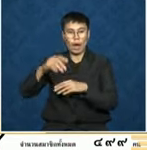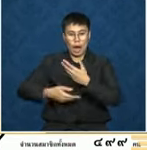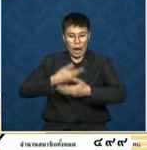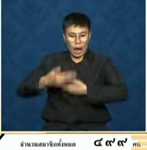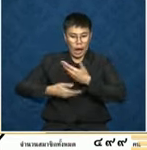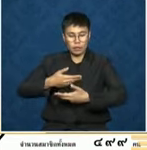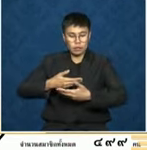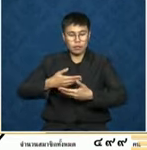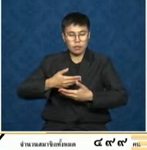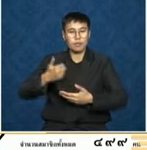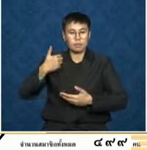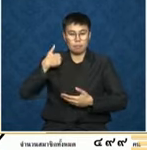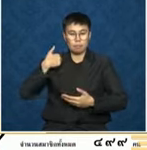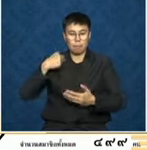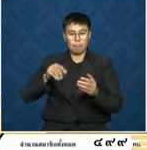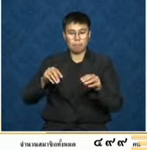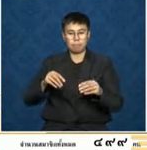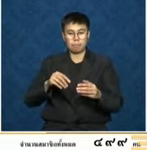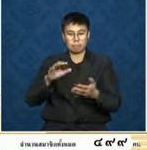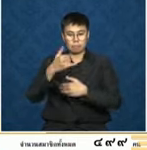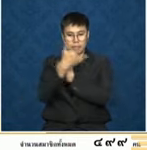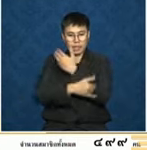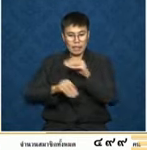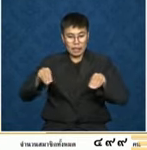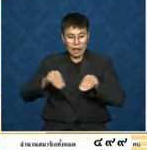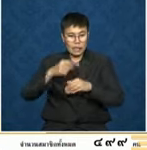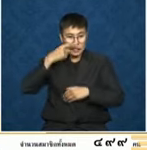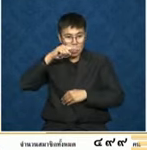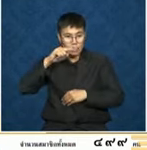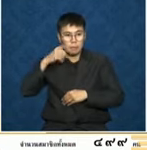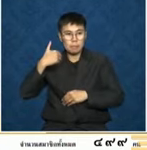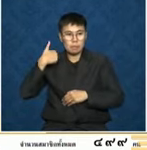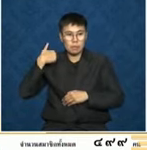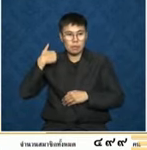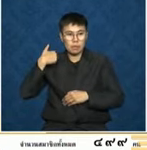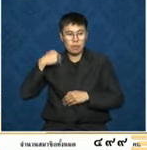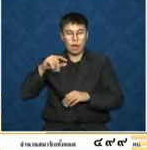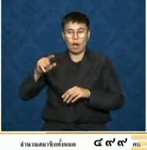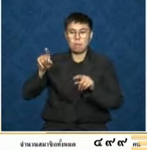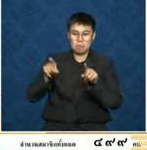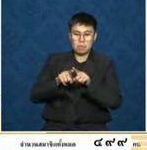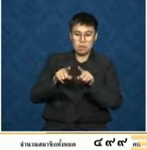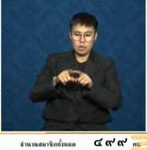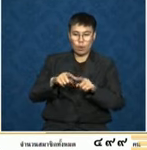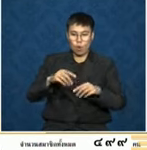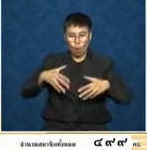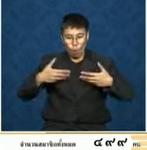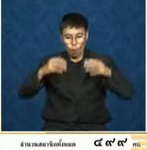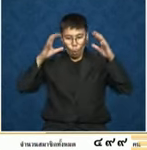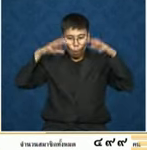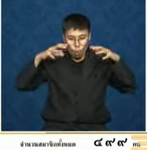นะครับรวมถึงประเทศเพื่อนบ้านหรือประเทศที่มีลักษณะฤดูกาลใกล้เคียงกับเรามีลักษณะเศรษฐกิจใกล้เคียงกับเรานะครับอย่าง